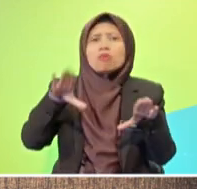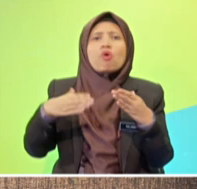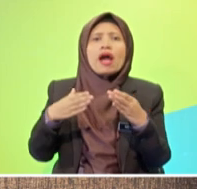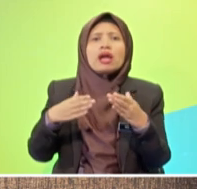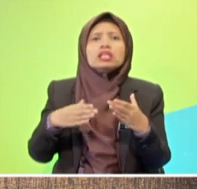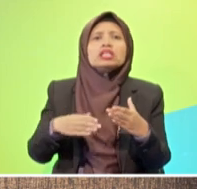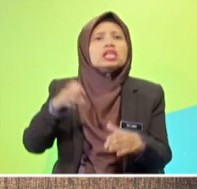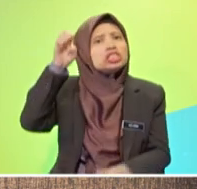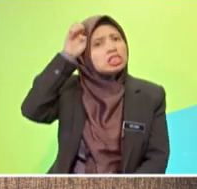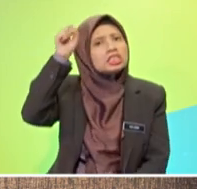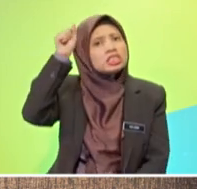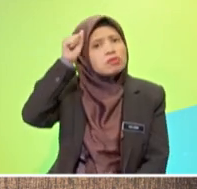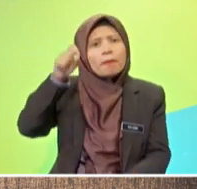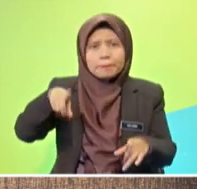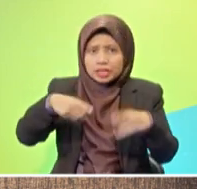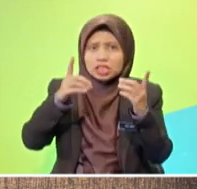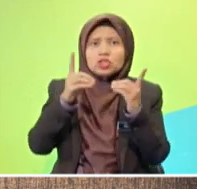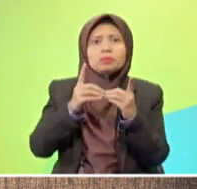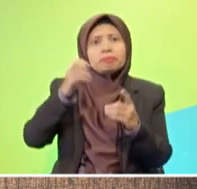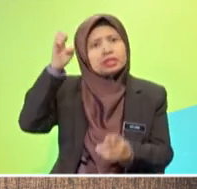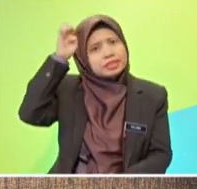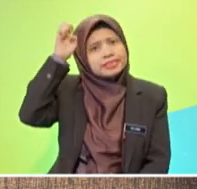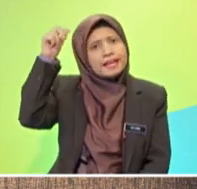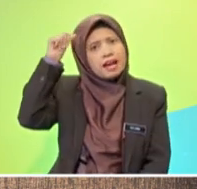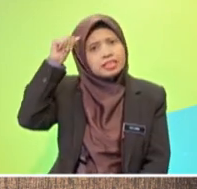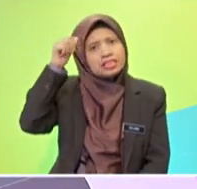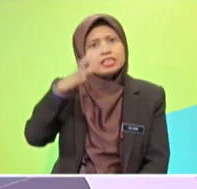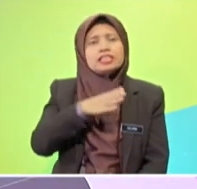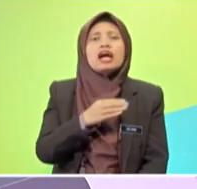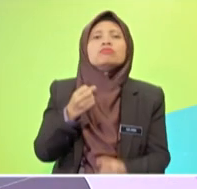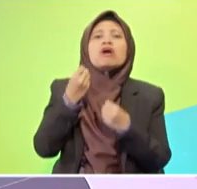yang menyelamatkan rabun selepas di langkah kereta lain